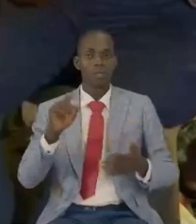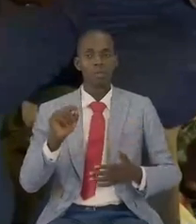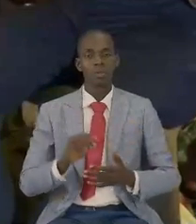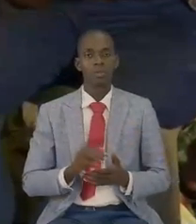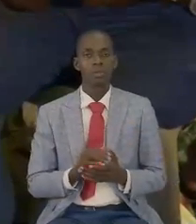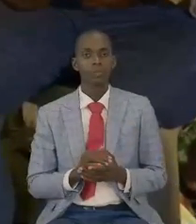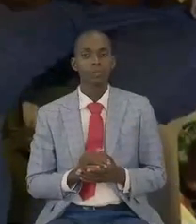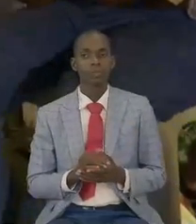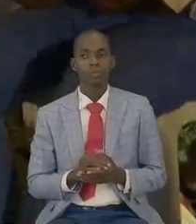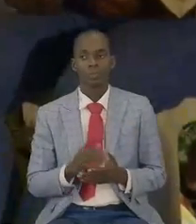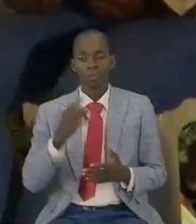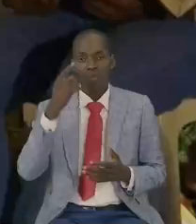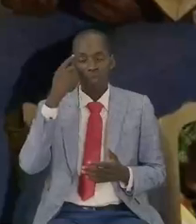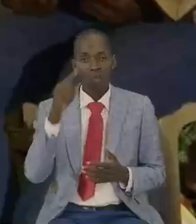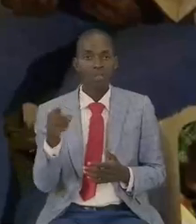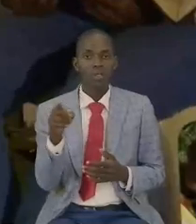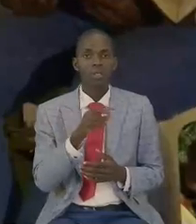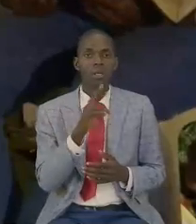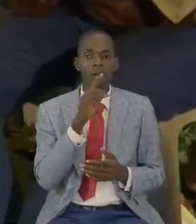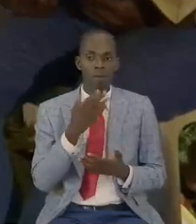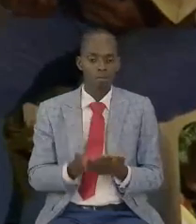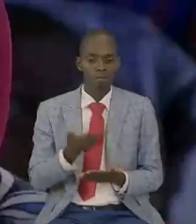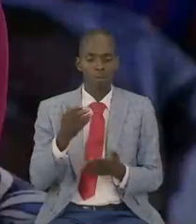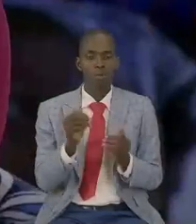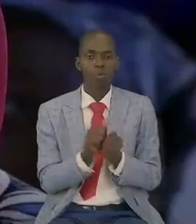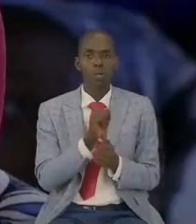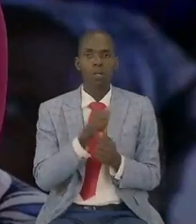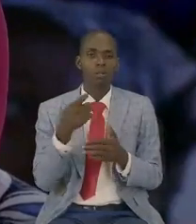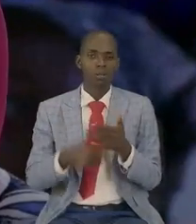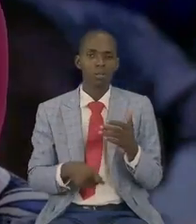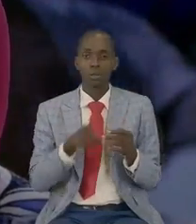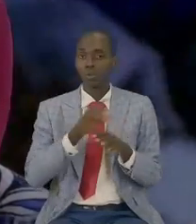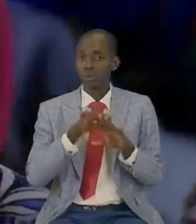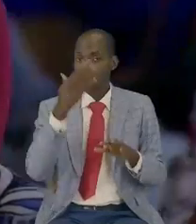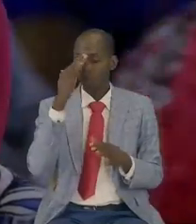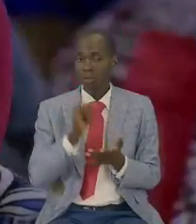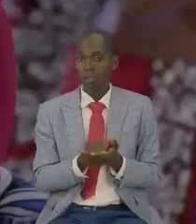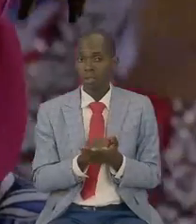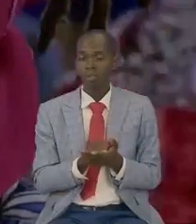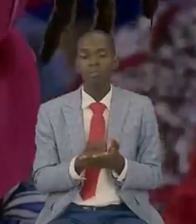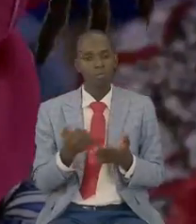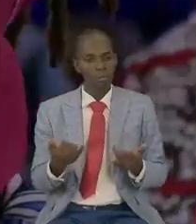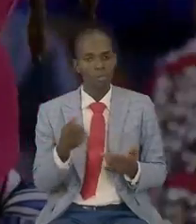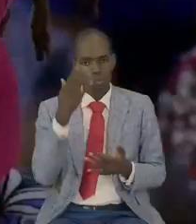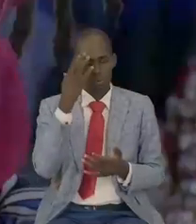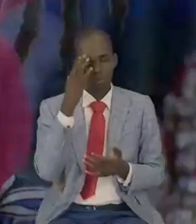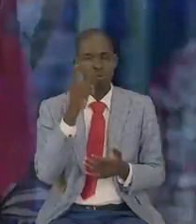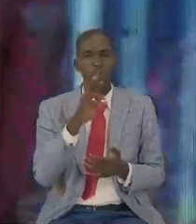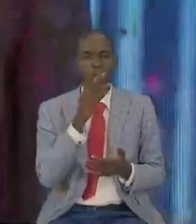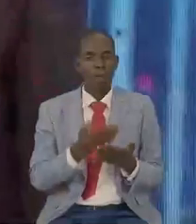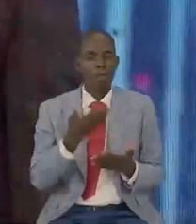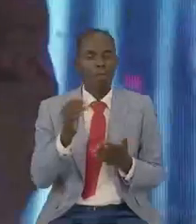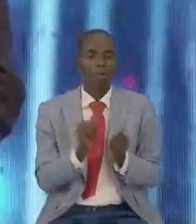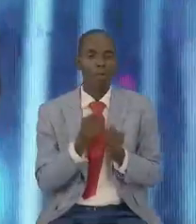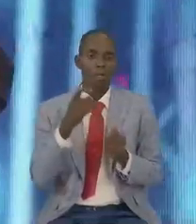car vous avez été rachetés à un grand prix. Donc, peut-être tu ne le savais pas. Vous avez été racheté à un grand prix. Tu peux